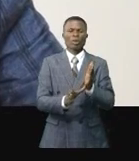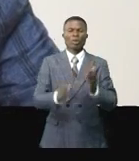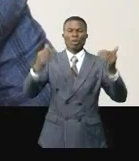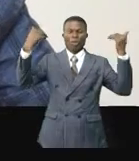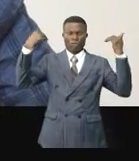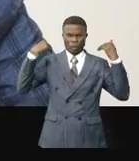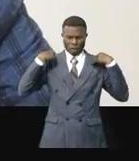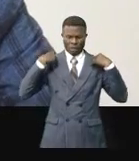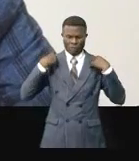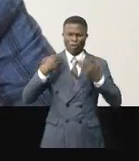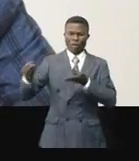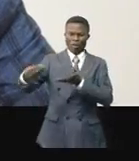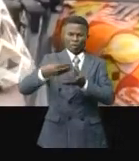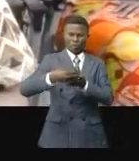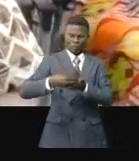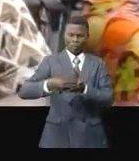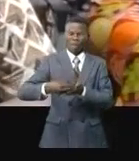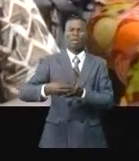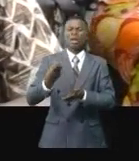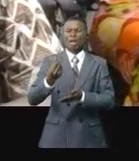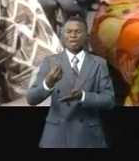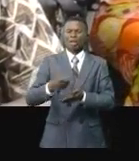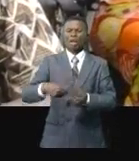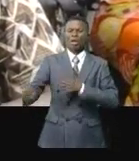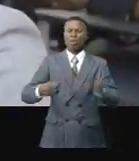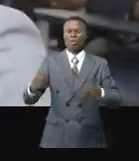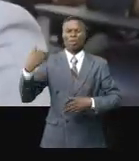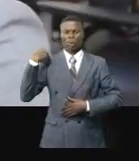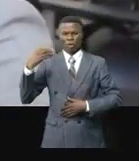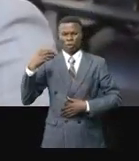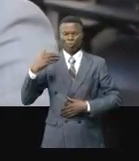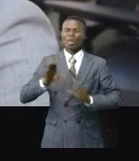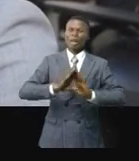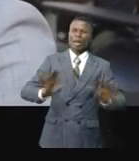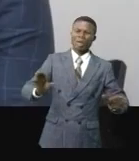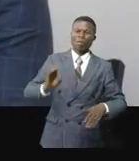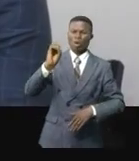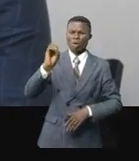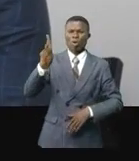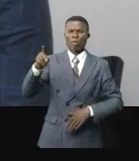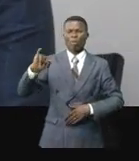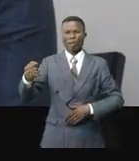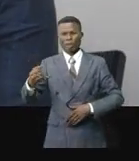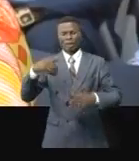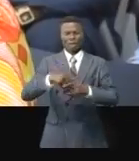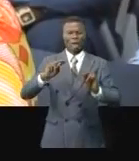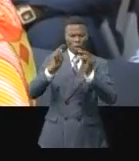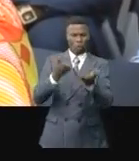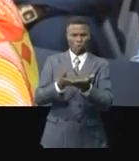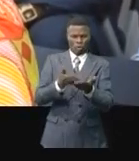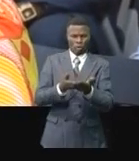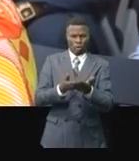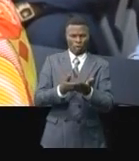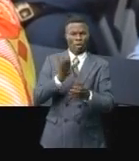de régulation des marchés publics, la carence des OPJ à compétences restreintes au sein de cet organe a